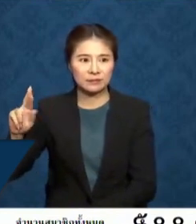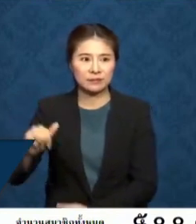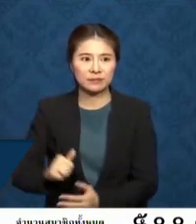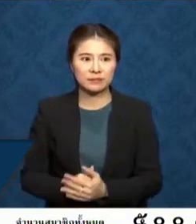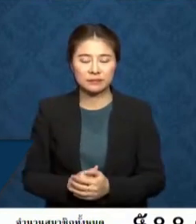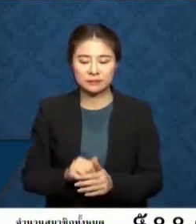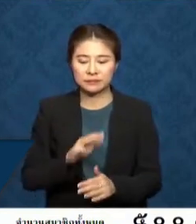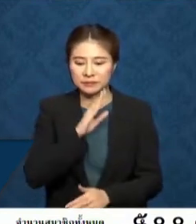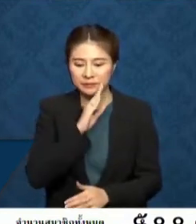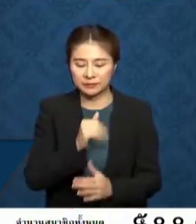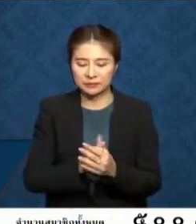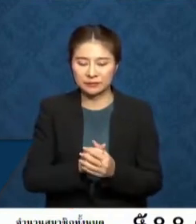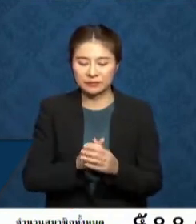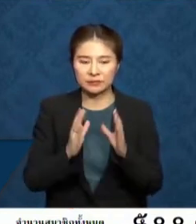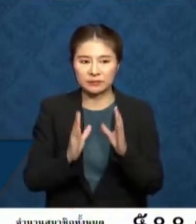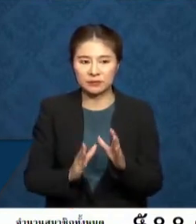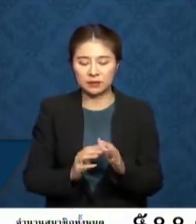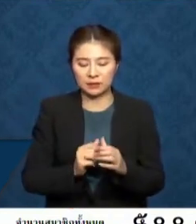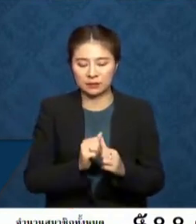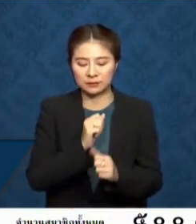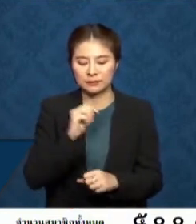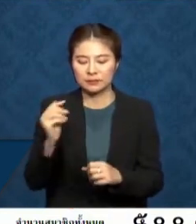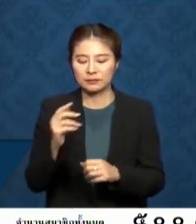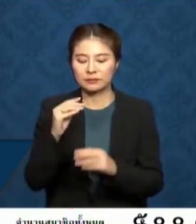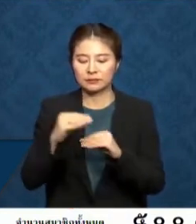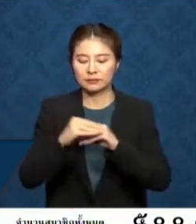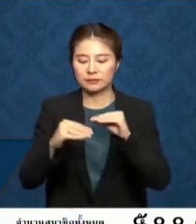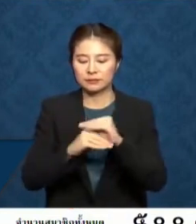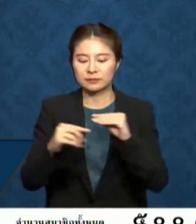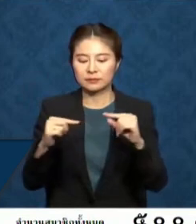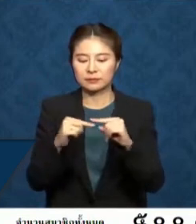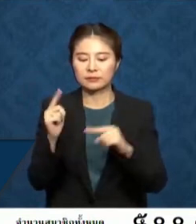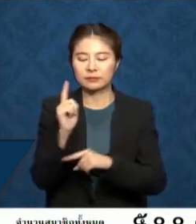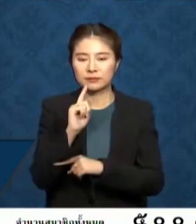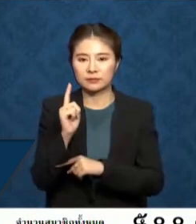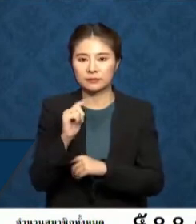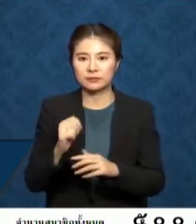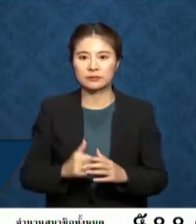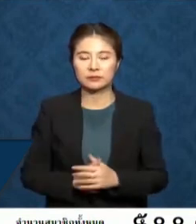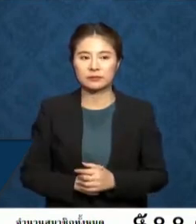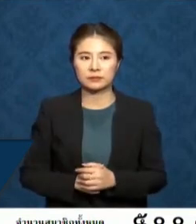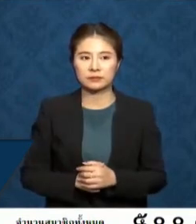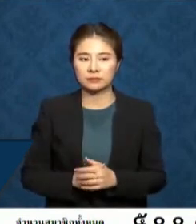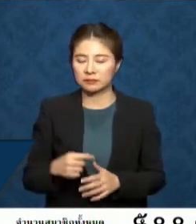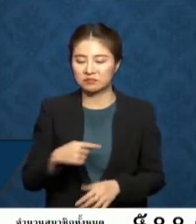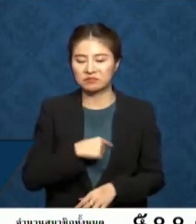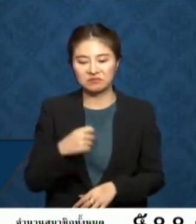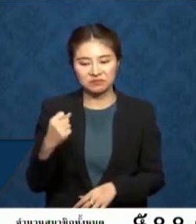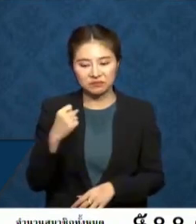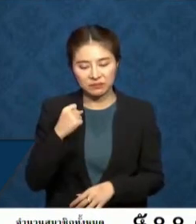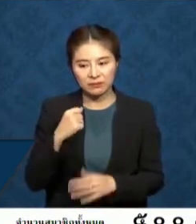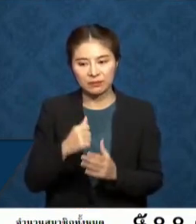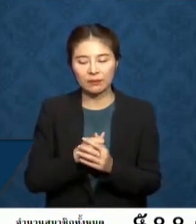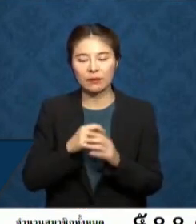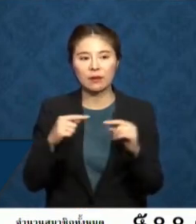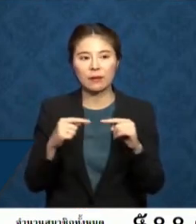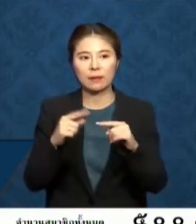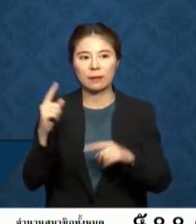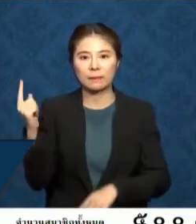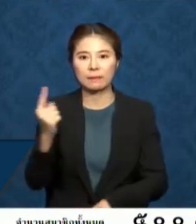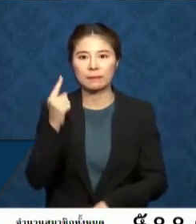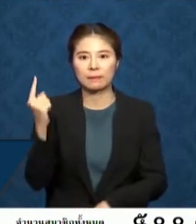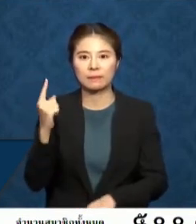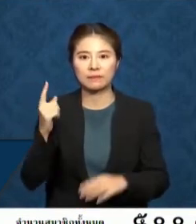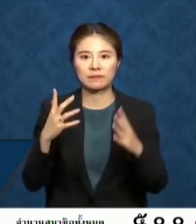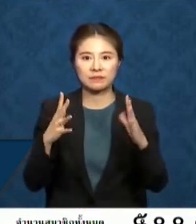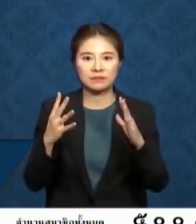ถ้าเอาไปใช้เนี่ยไม่รู้ว่าใช้โครงการนี้หรือเปล่านะคือผมว่าไม่สร้างความมั่นใจทางการท่องเที่ยวให้นักท่องเที่ยวเลยอีกโคร